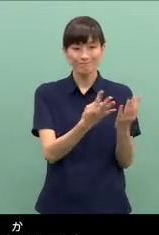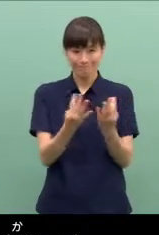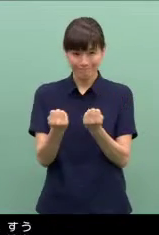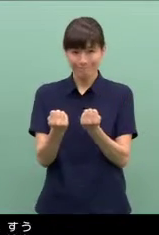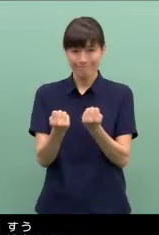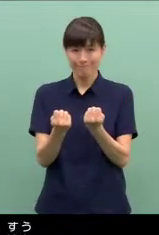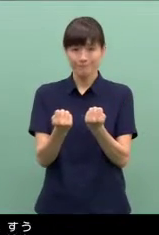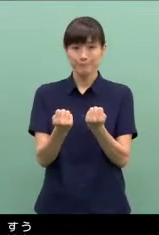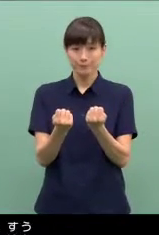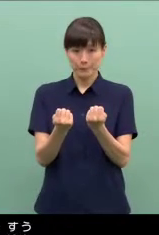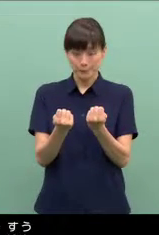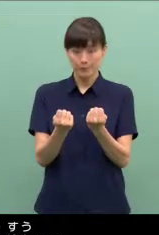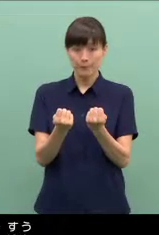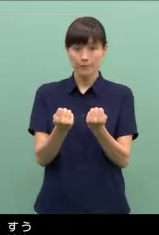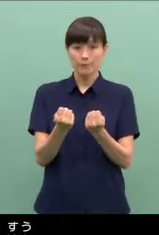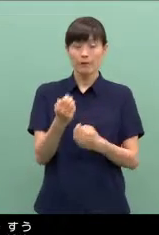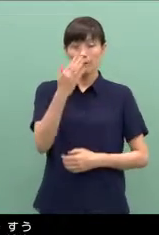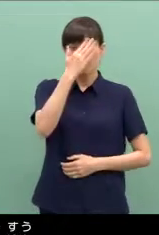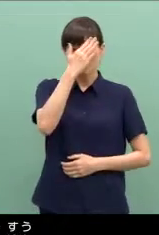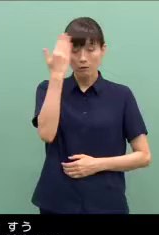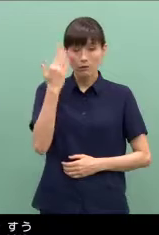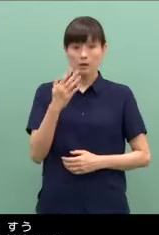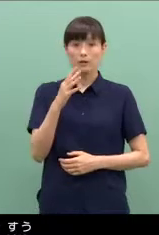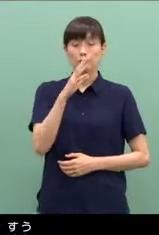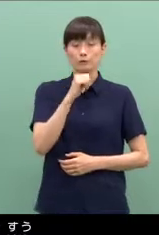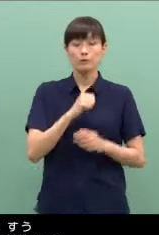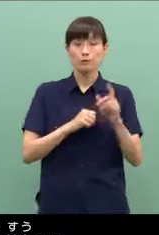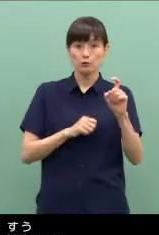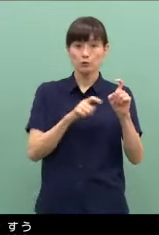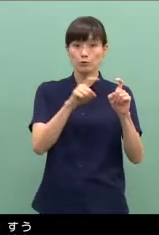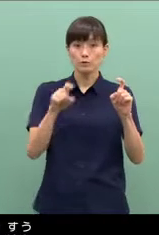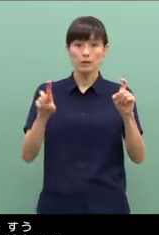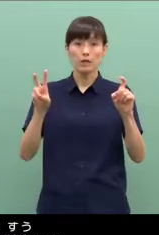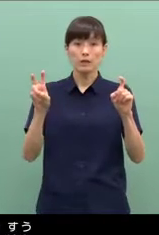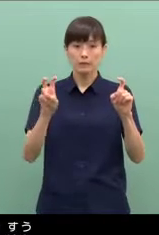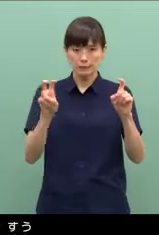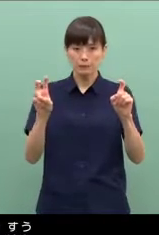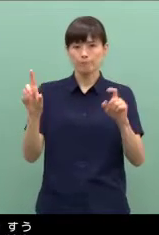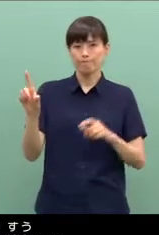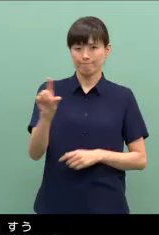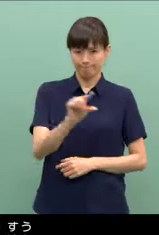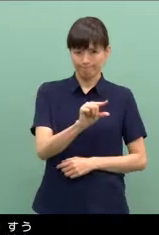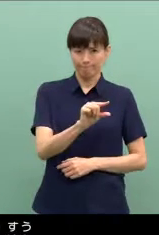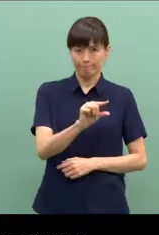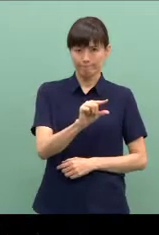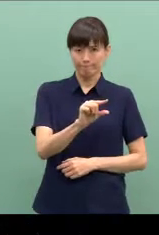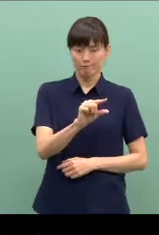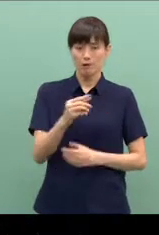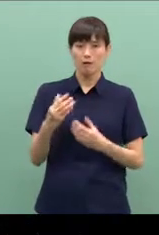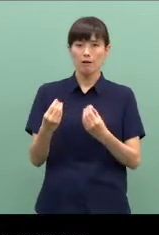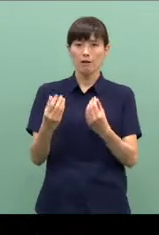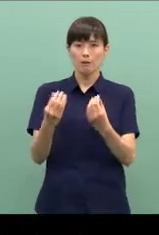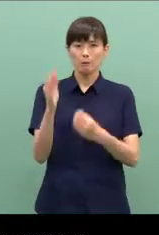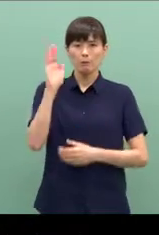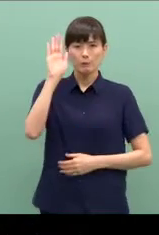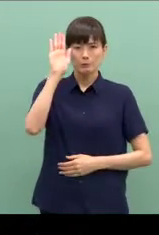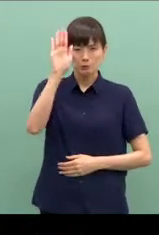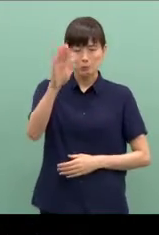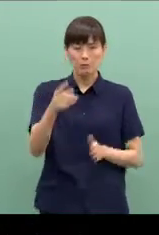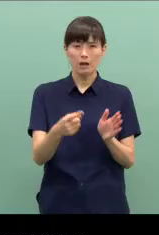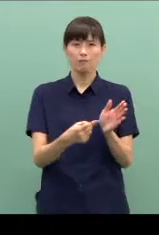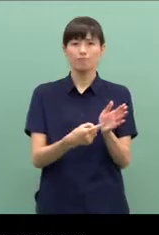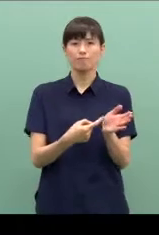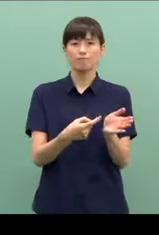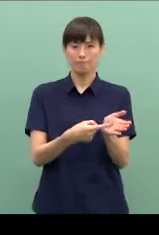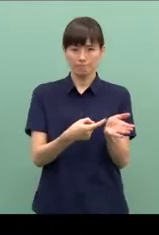方で若年層、特に10代から20代の献血者数は減少傾向にあります。このままだと将